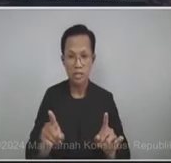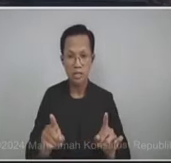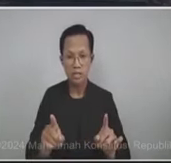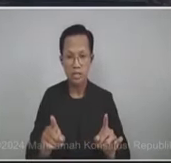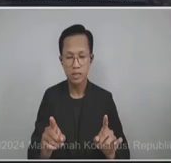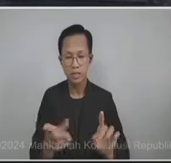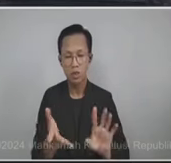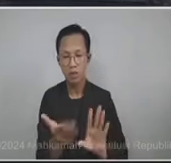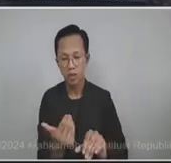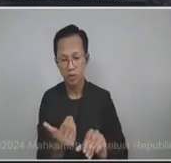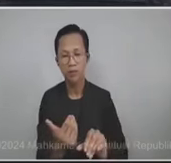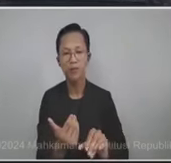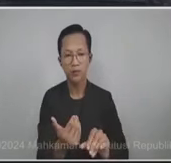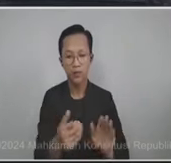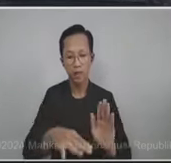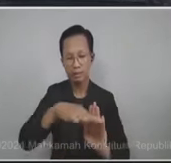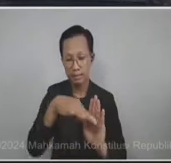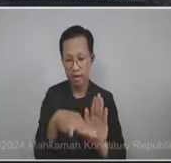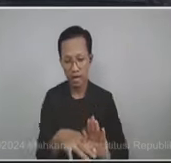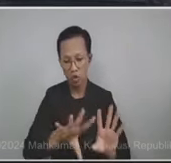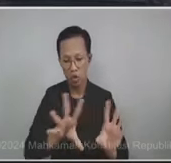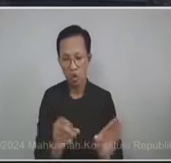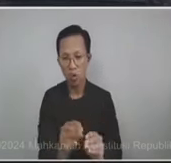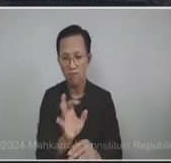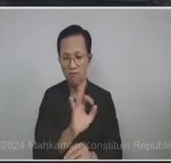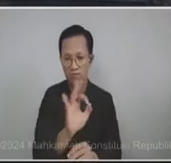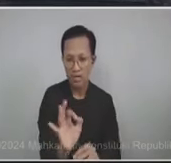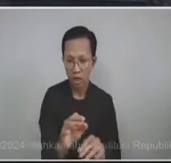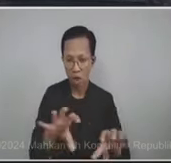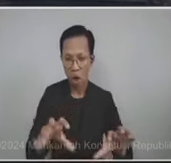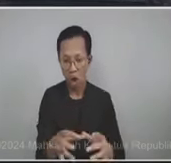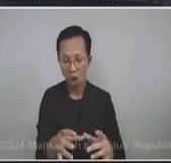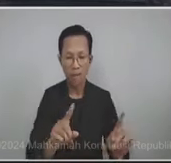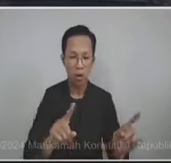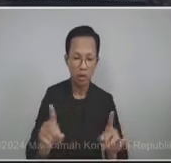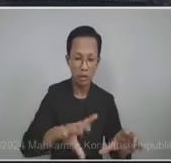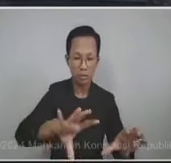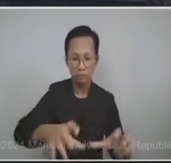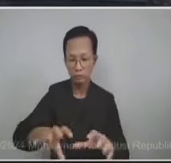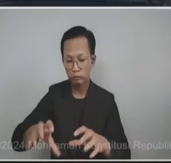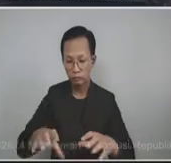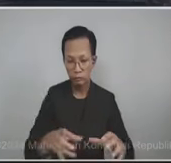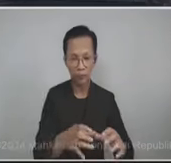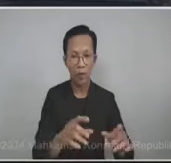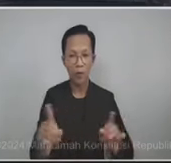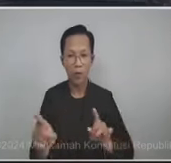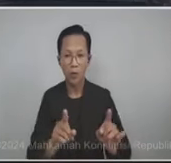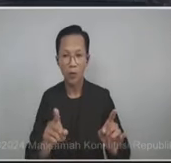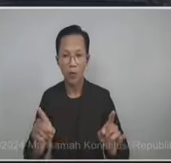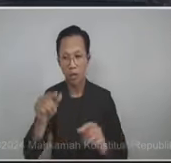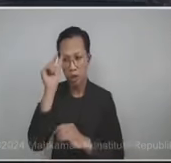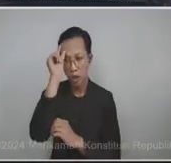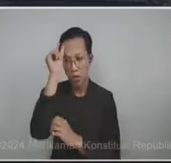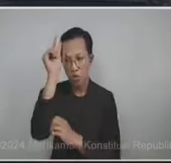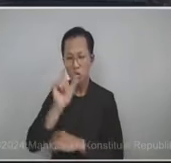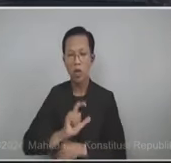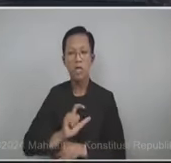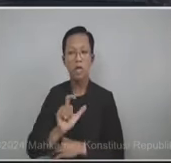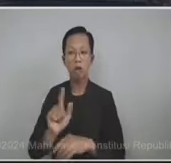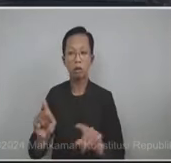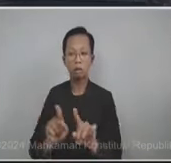Saya ulangi Oleh karena itu syaratentasi partai politik atau gabungan partai politik peserta pemilu untuk dapat mengusulkan Pasangan calon harus